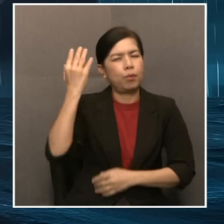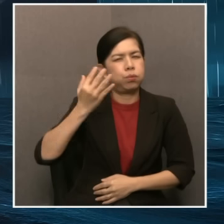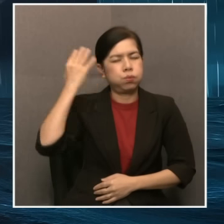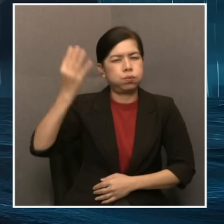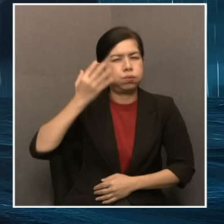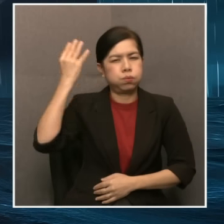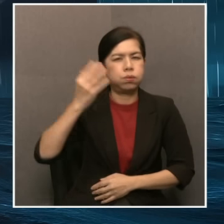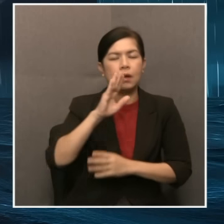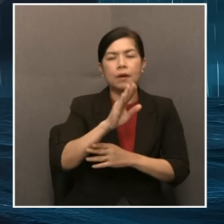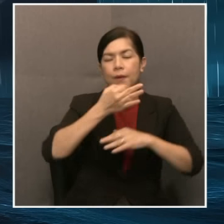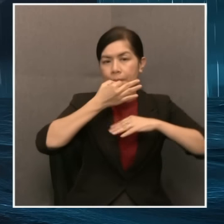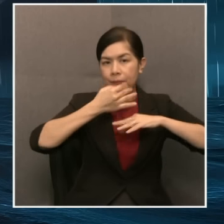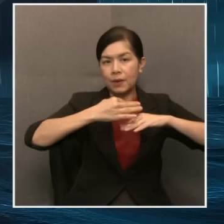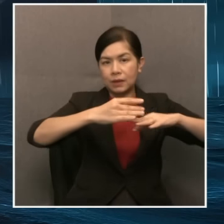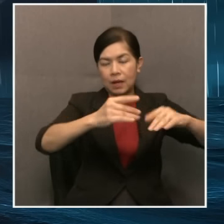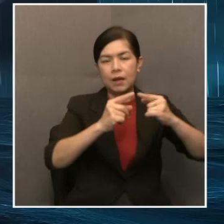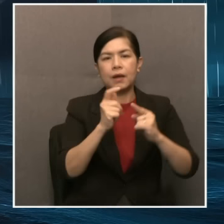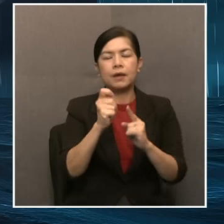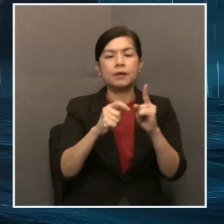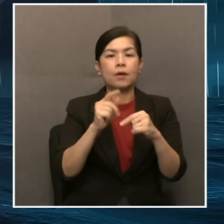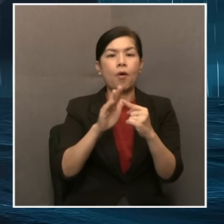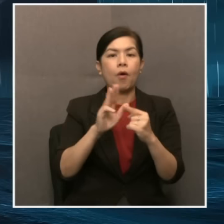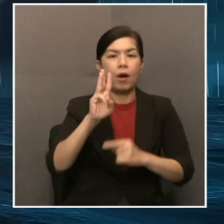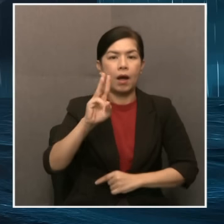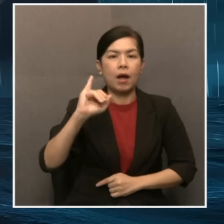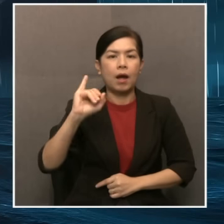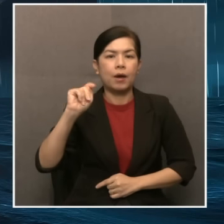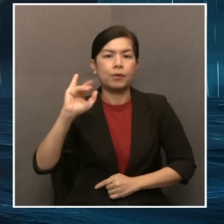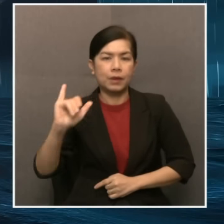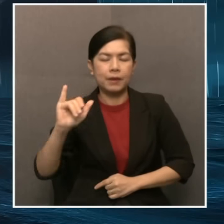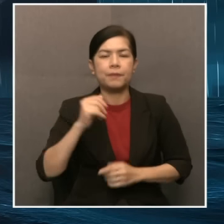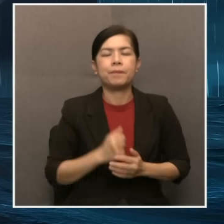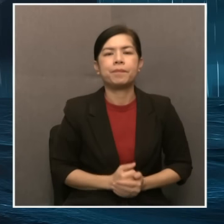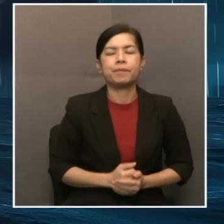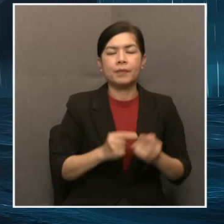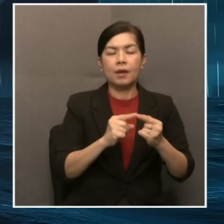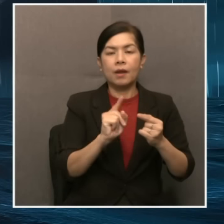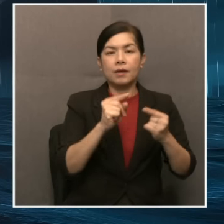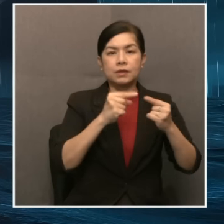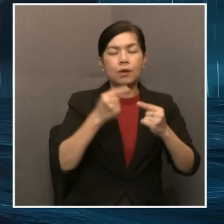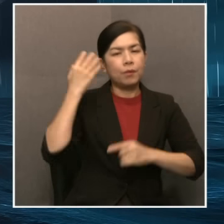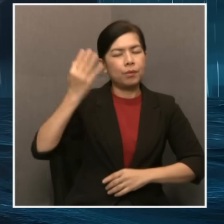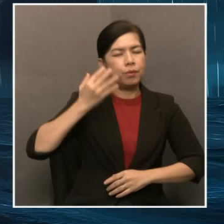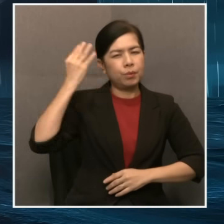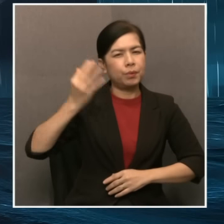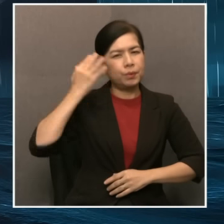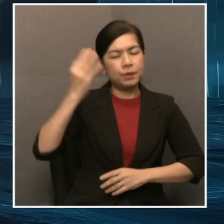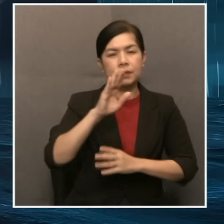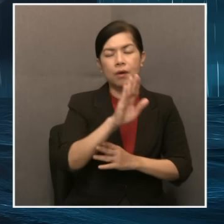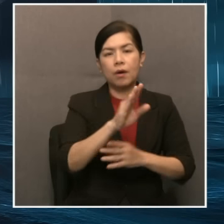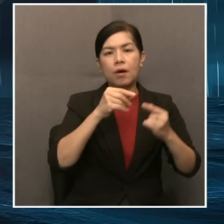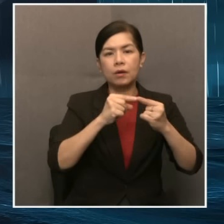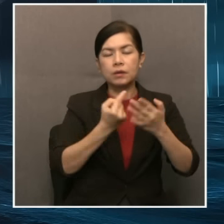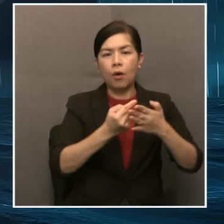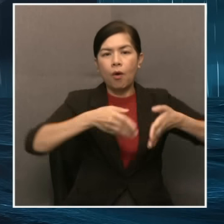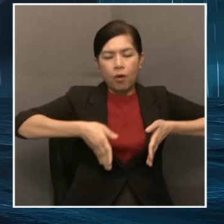มอ่าวไทยและภาคใต้มีกำลังค่อนข้างแรงนะคะในขณะที่หย่อมความกดอากาศต่ำปกคลุมบริเวณช่องแคบมาละก